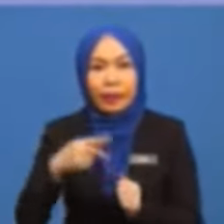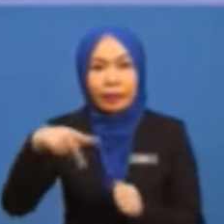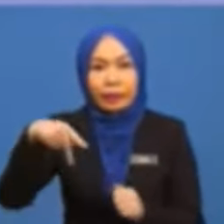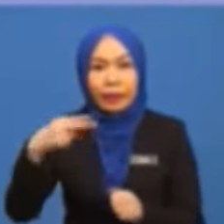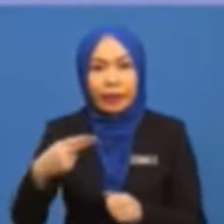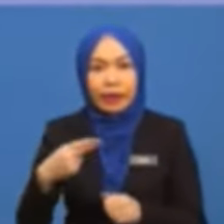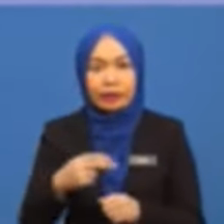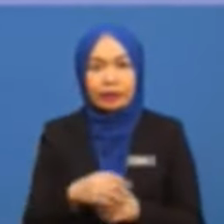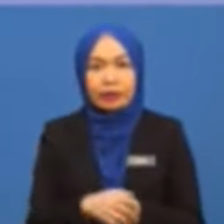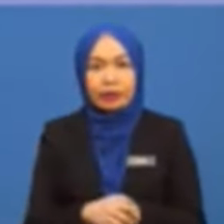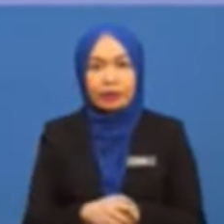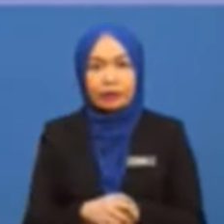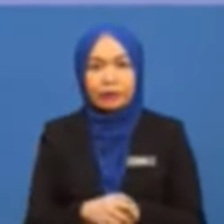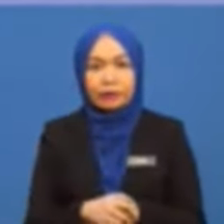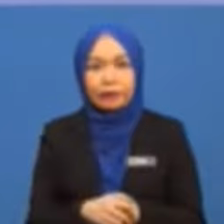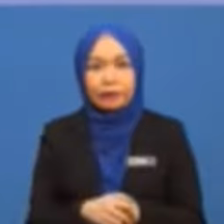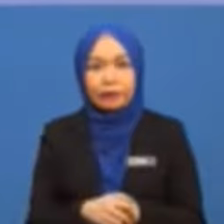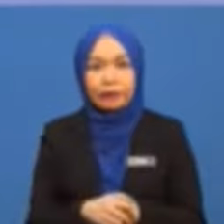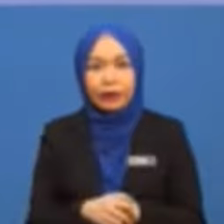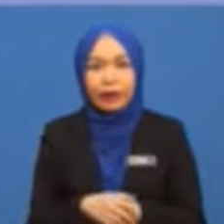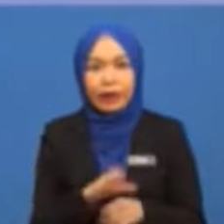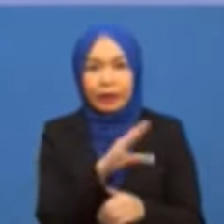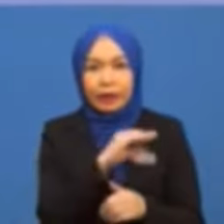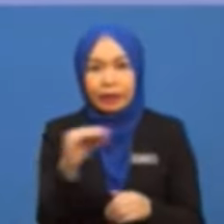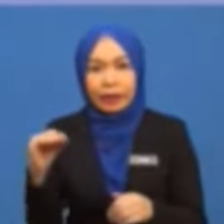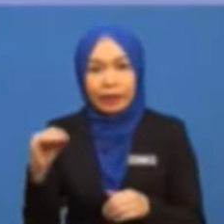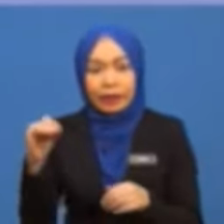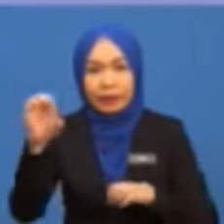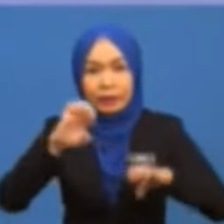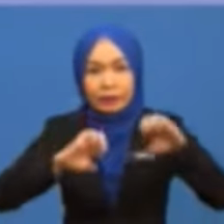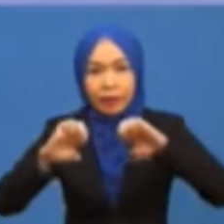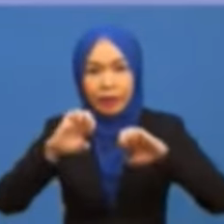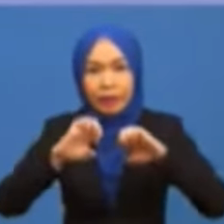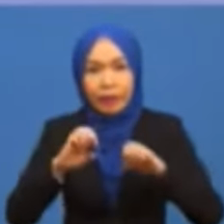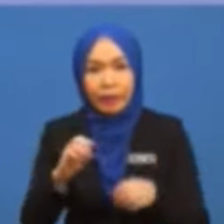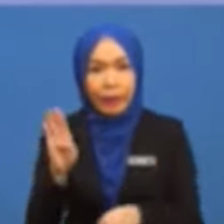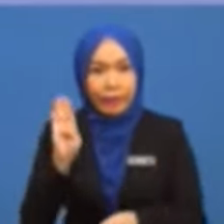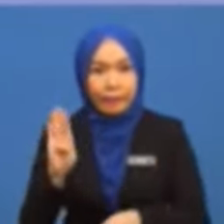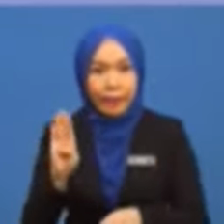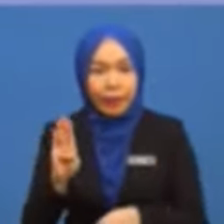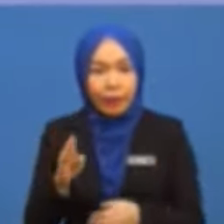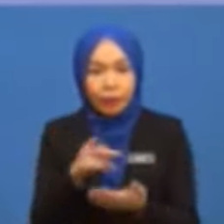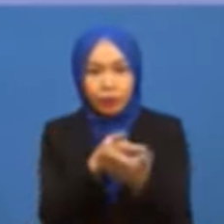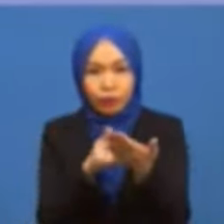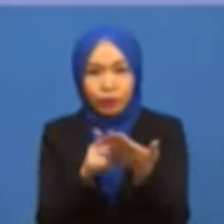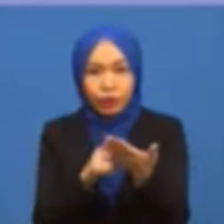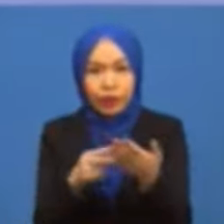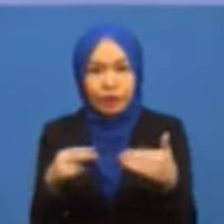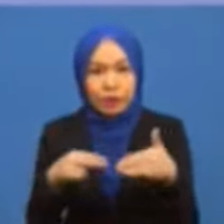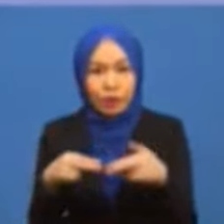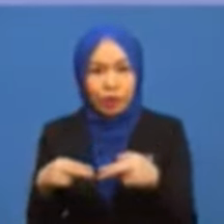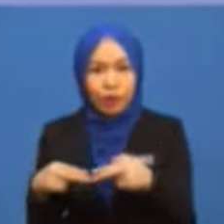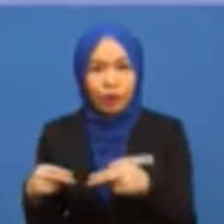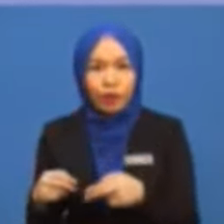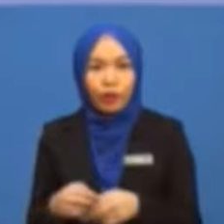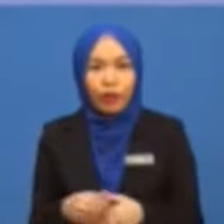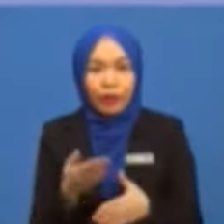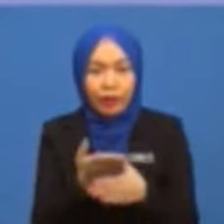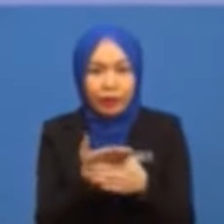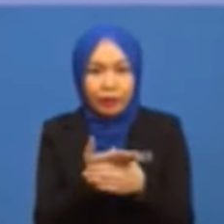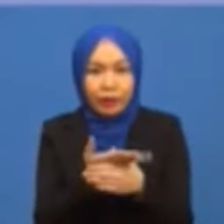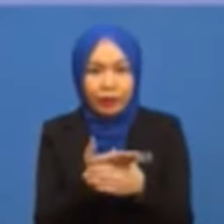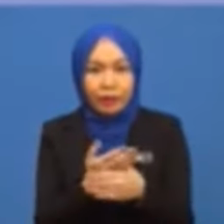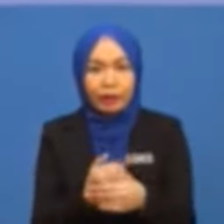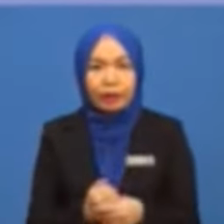asid, dan eksperimen B mengkaji hubungan antara kepekatan ion